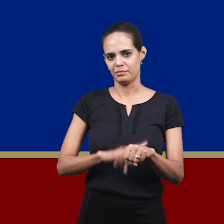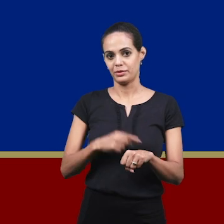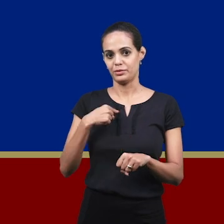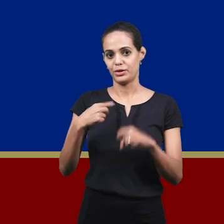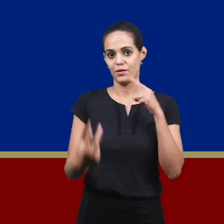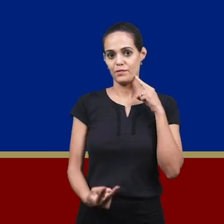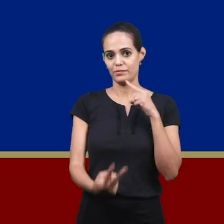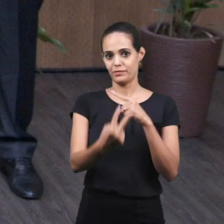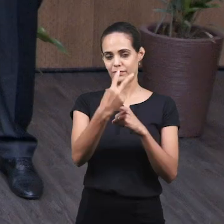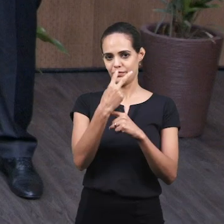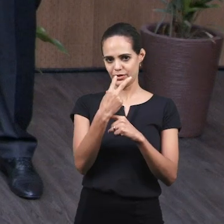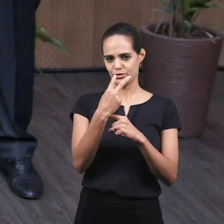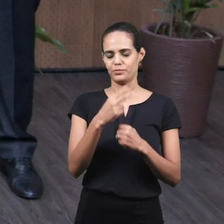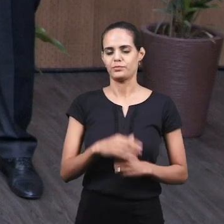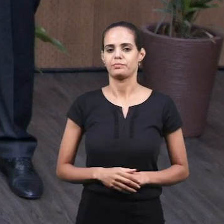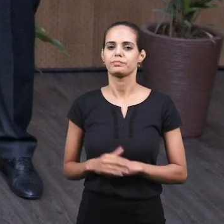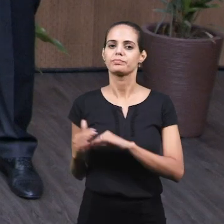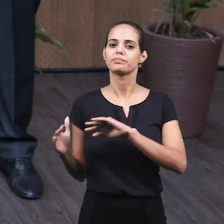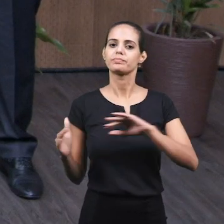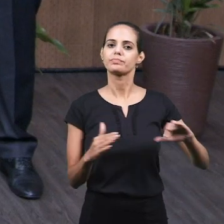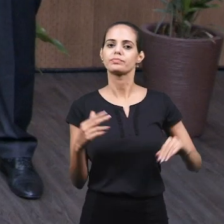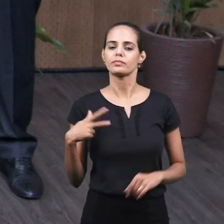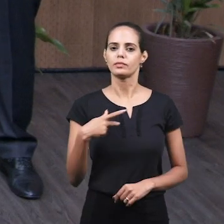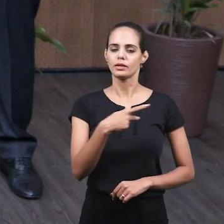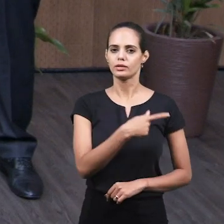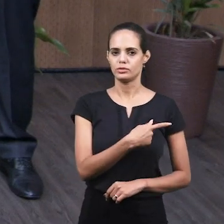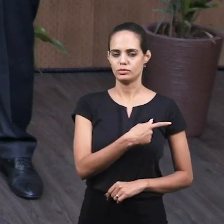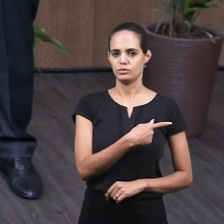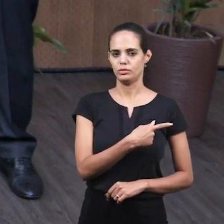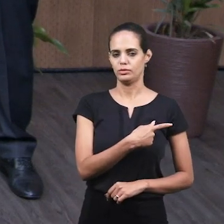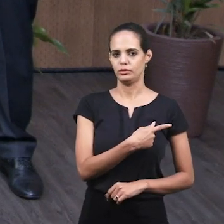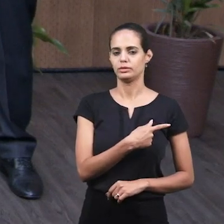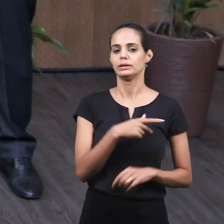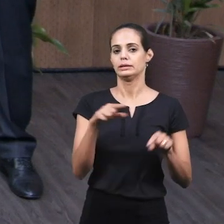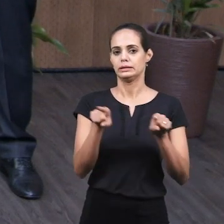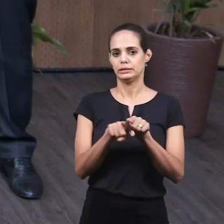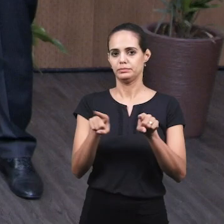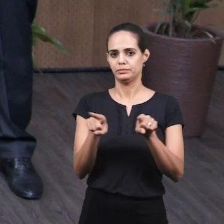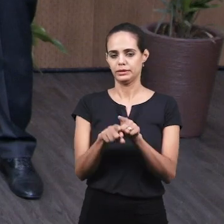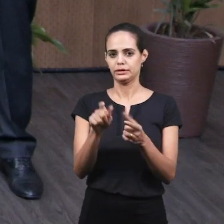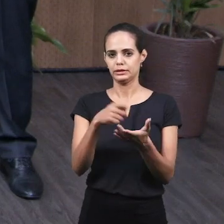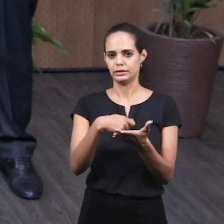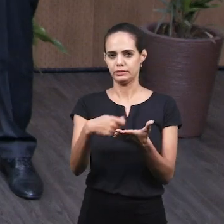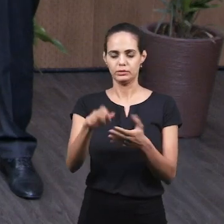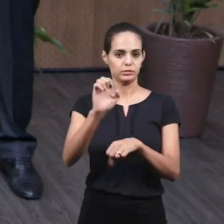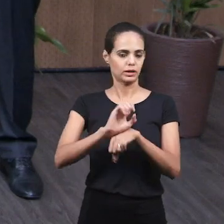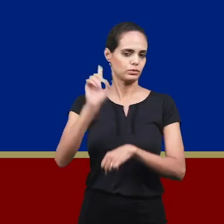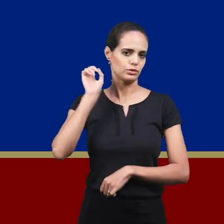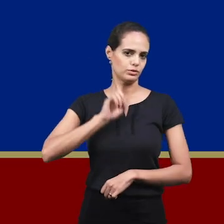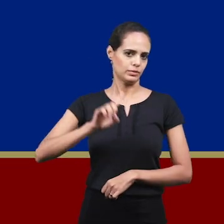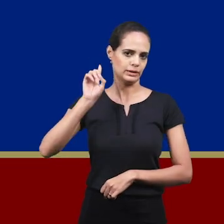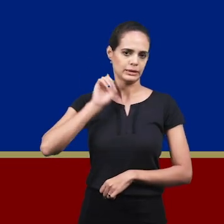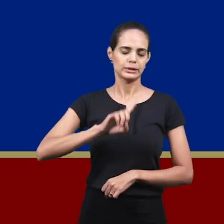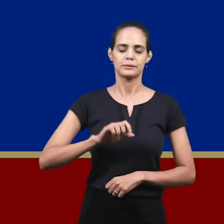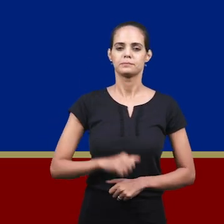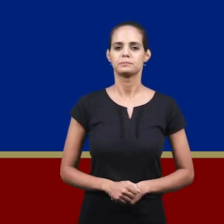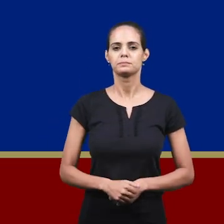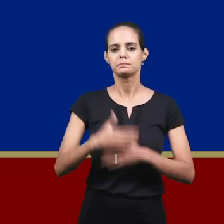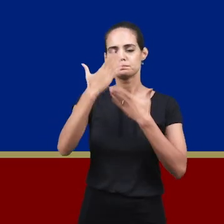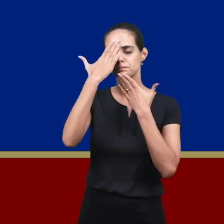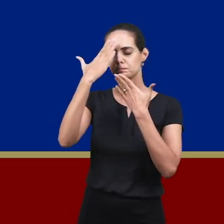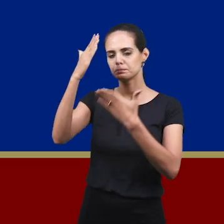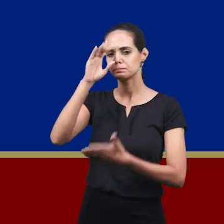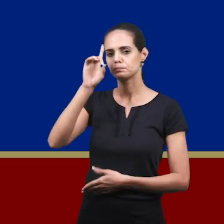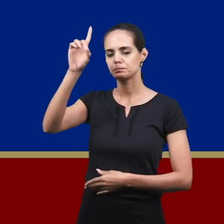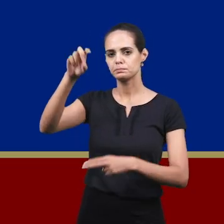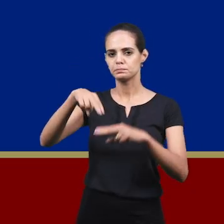Gloire à Dieu. Le pasteur Gerson, à Divinopolis, Minas Gerais, nous a écrit « Je rends